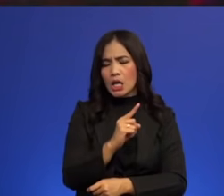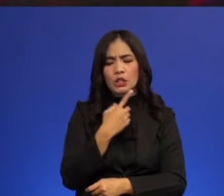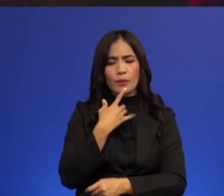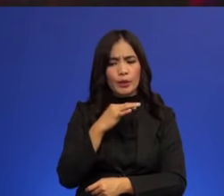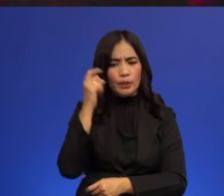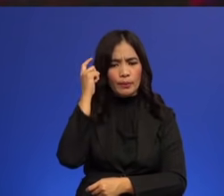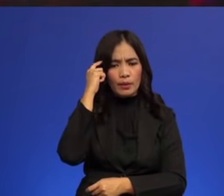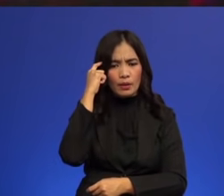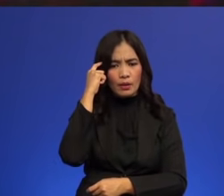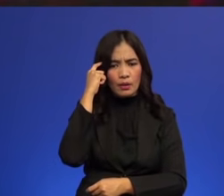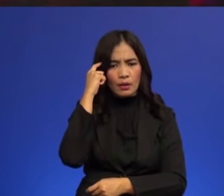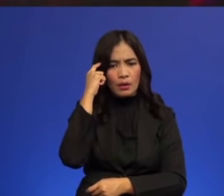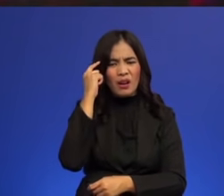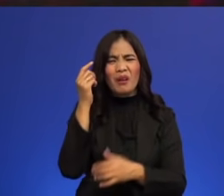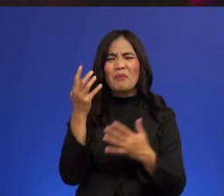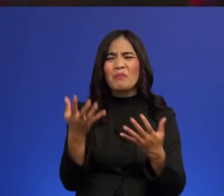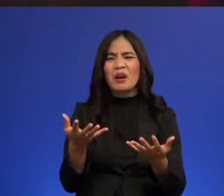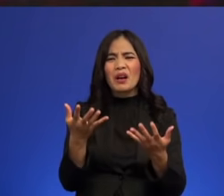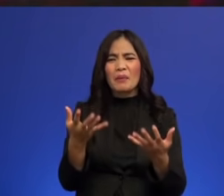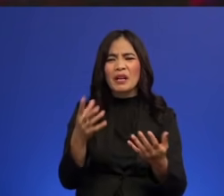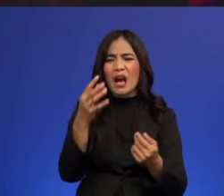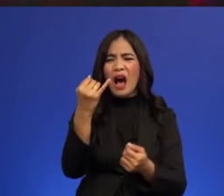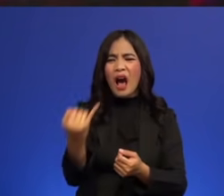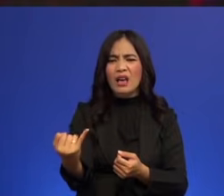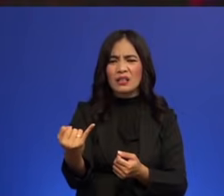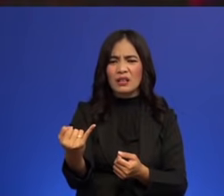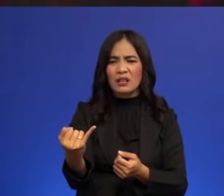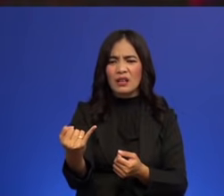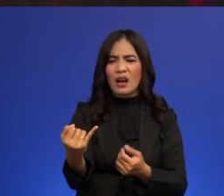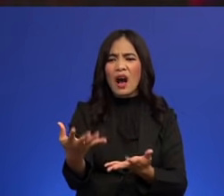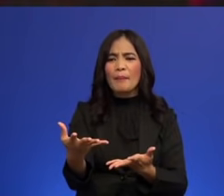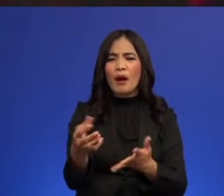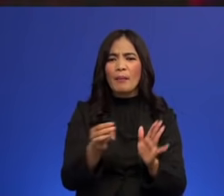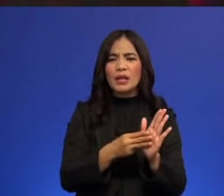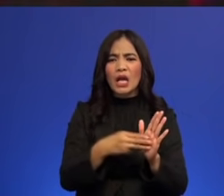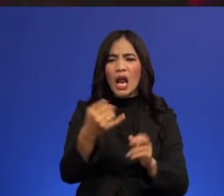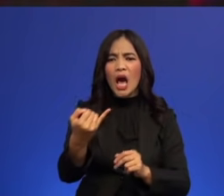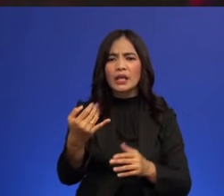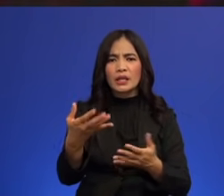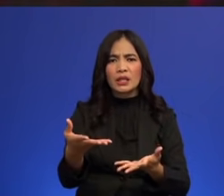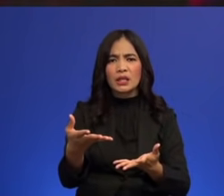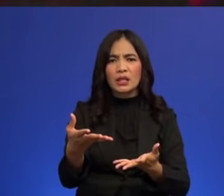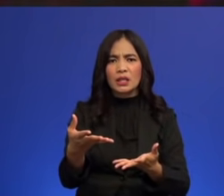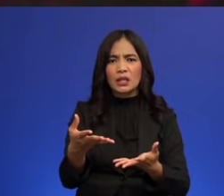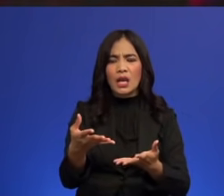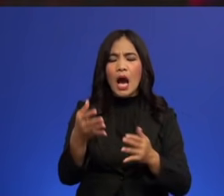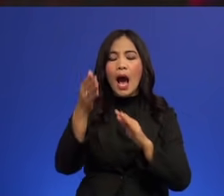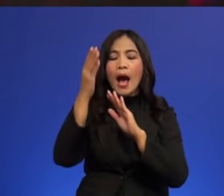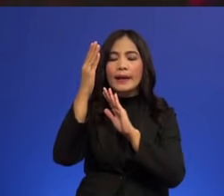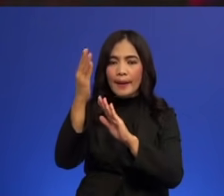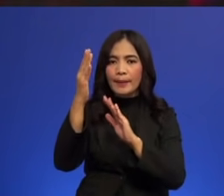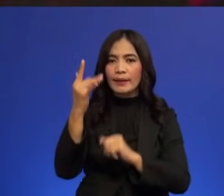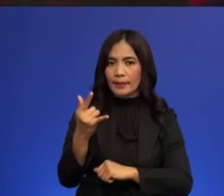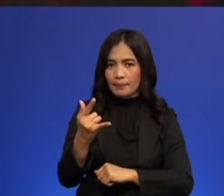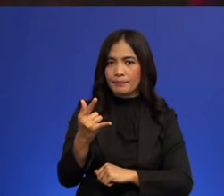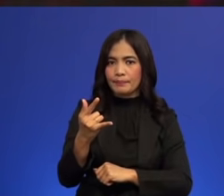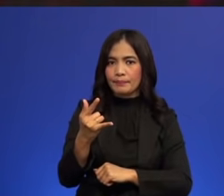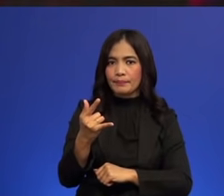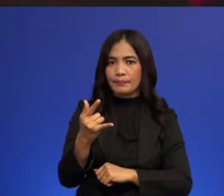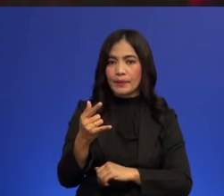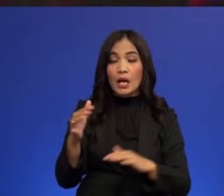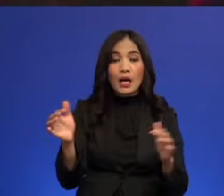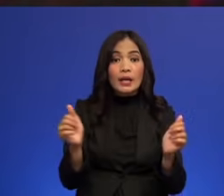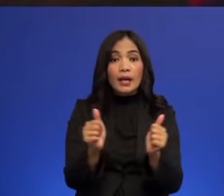pikir bagaimana ujung atau apa ujung masalah ini. Hadapi